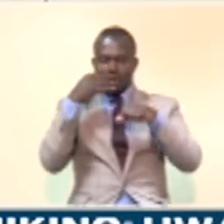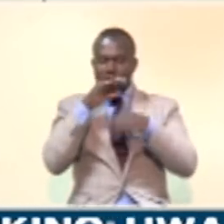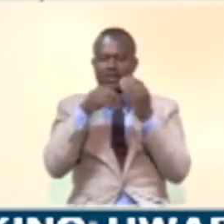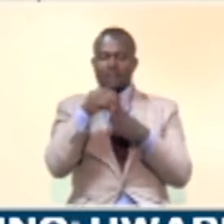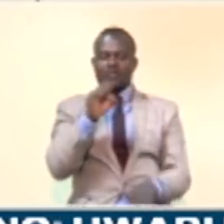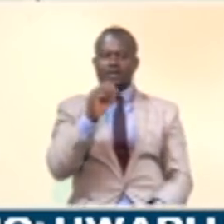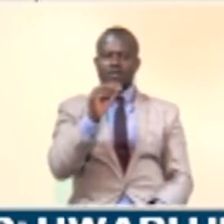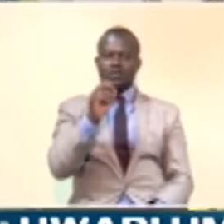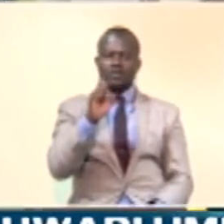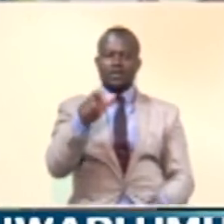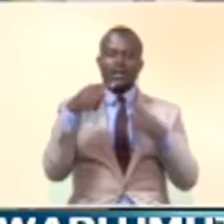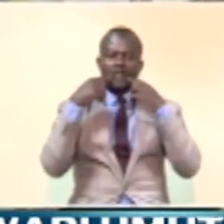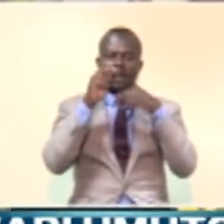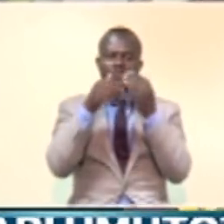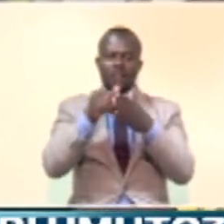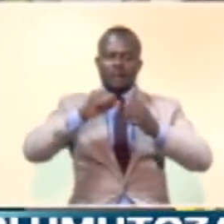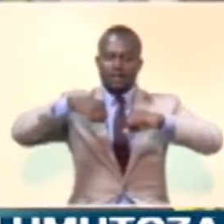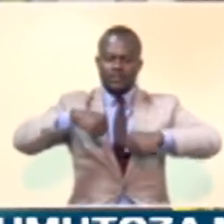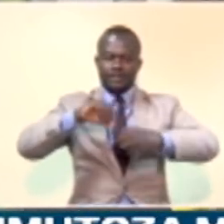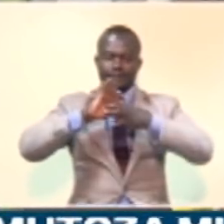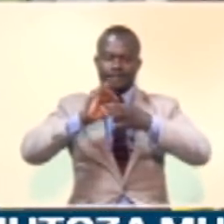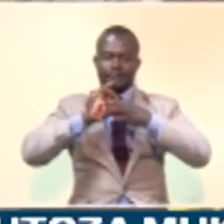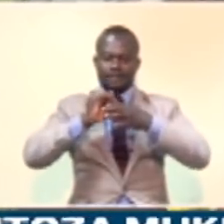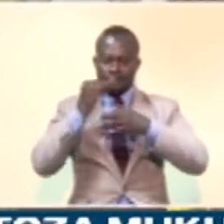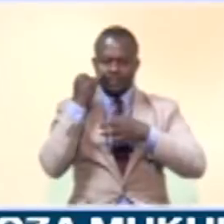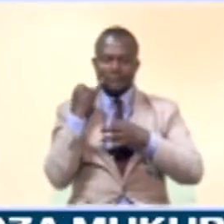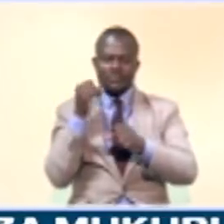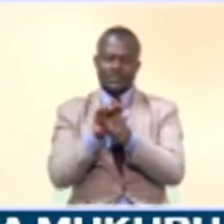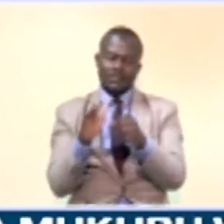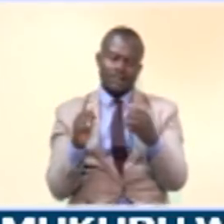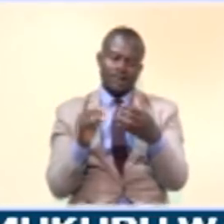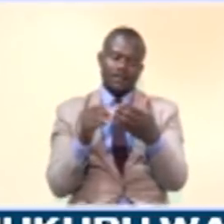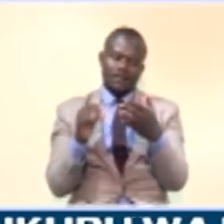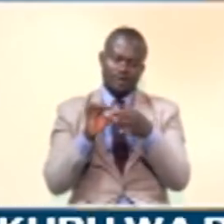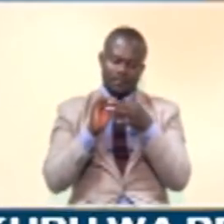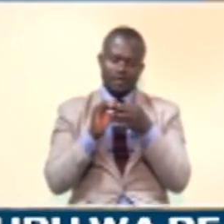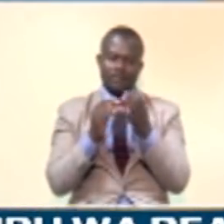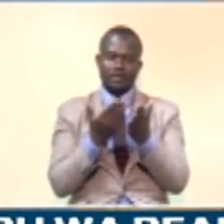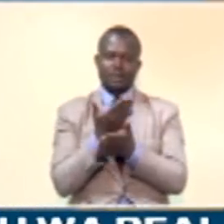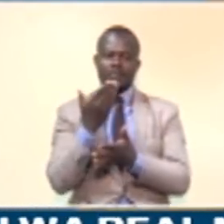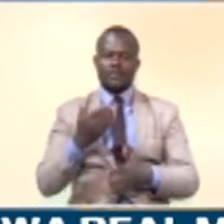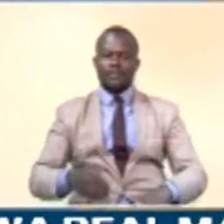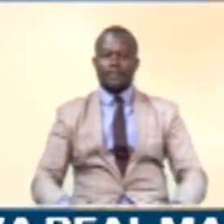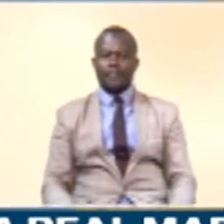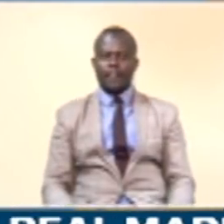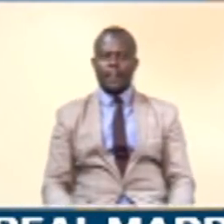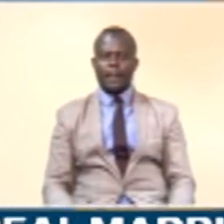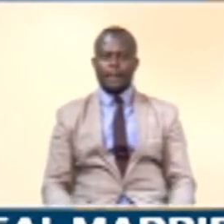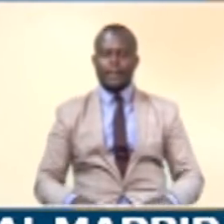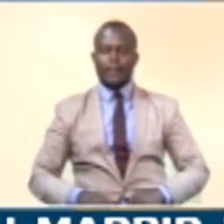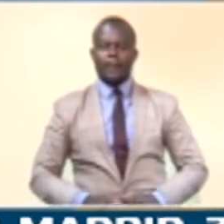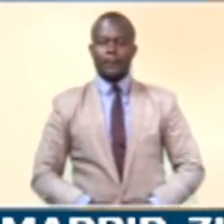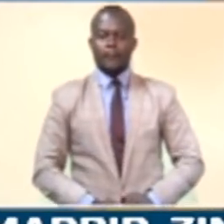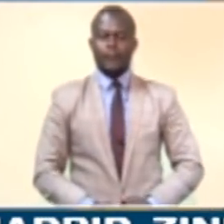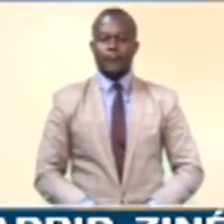Emmanuel Macron yavuze ko aya masezerano y'ubufatanye ari ikimenyetso ntakuka cy'imibanire mishya hagati y'ibihugu byombi. Dès 2020, l'Agence française de